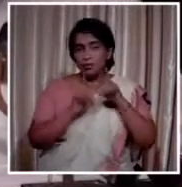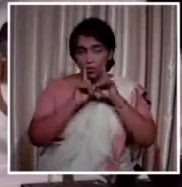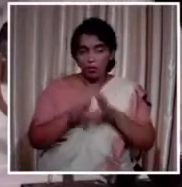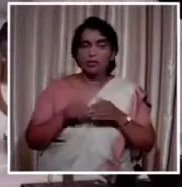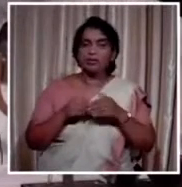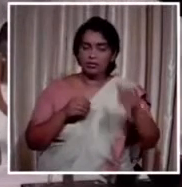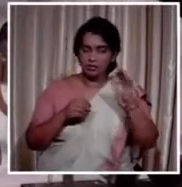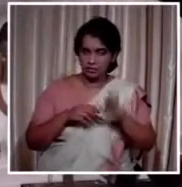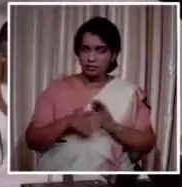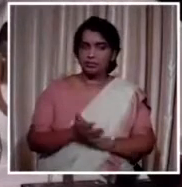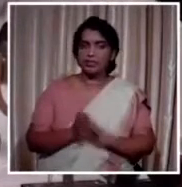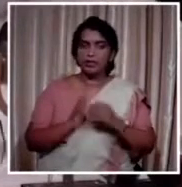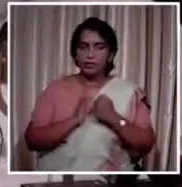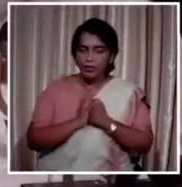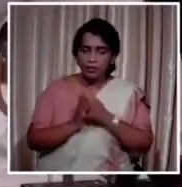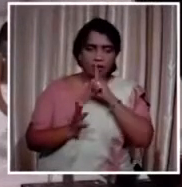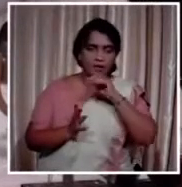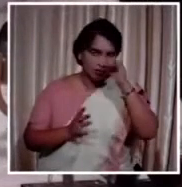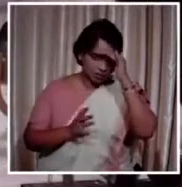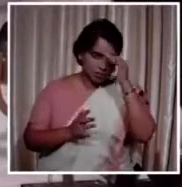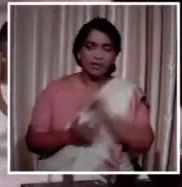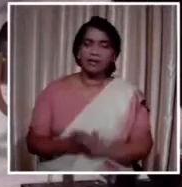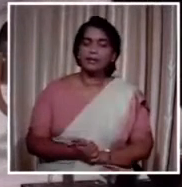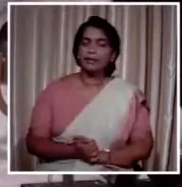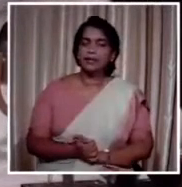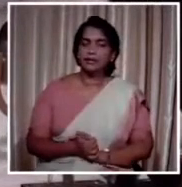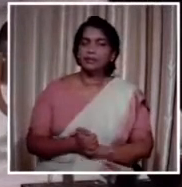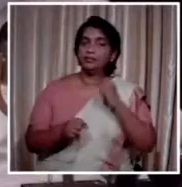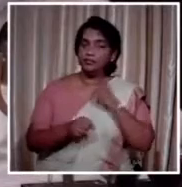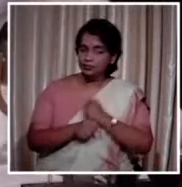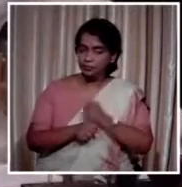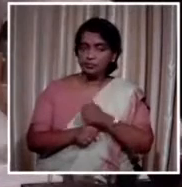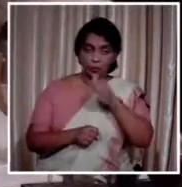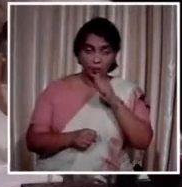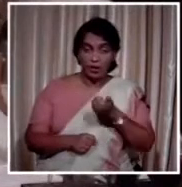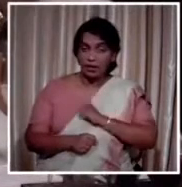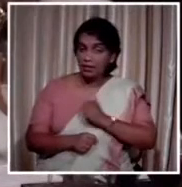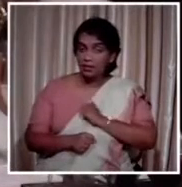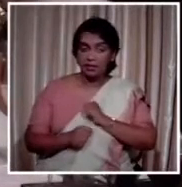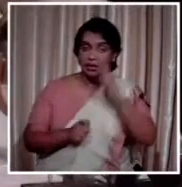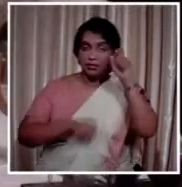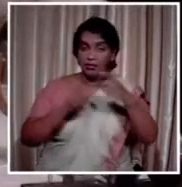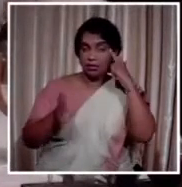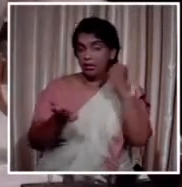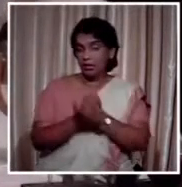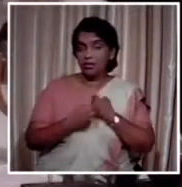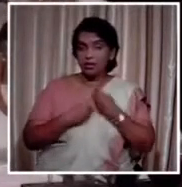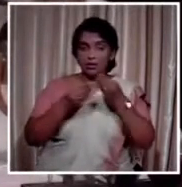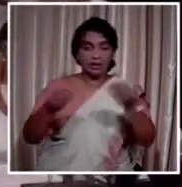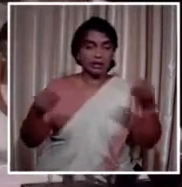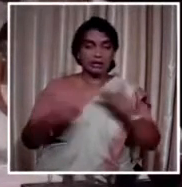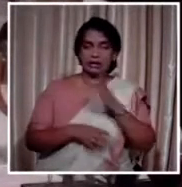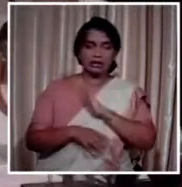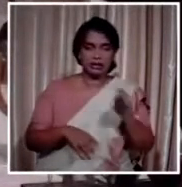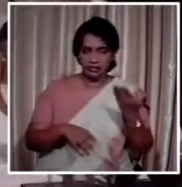கட்டுப்படுத்த தேவையான நடவடிக்கை எடுக்கப்பட்டுள்ளதாகவும் அதிமேதகு ஜனாதிபதி அவர்கள் குறிப்பிட்டுள்ளார். எரிபொருள் கிடைக்கும் என்ற நம்பிக்கையில்